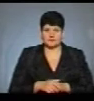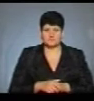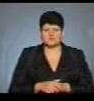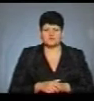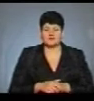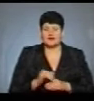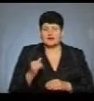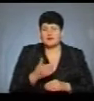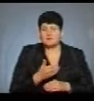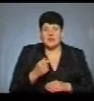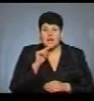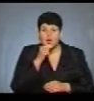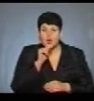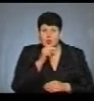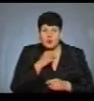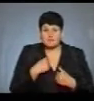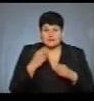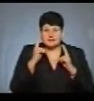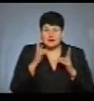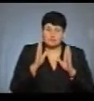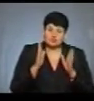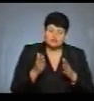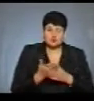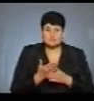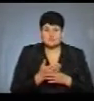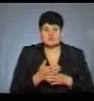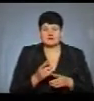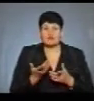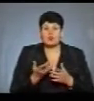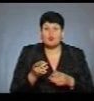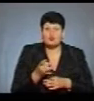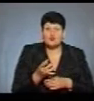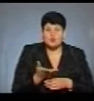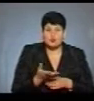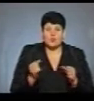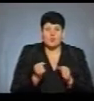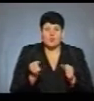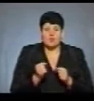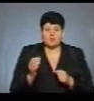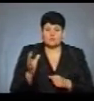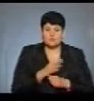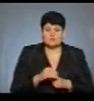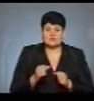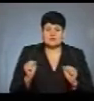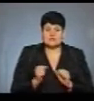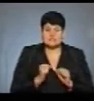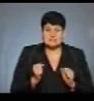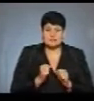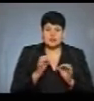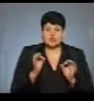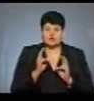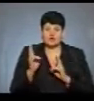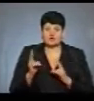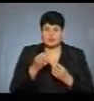І ми економимо, бо ми не знаємо, чи буде та субсидія, в якому розмірі, холодно всюди, зимно, нічого ніхто